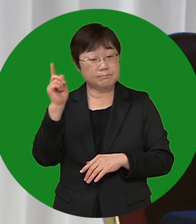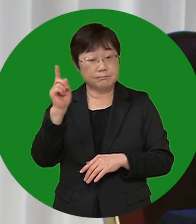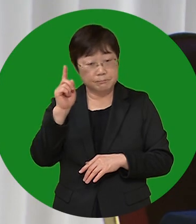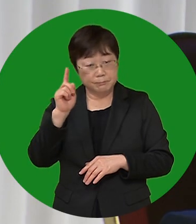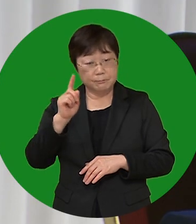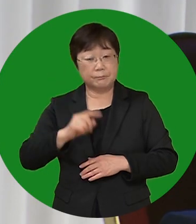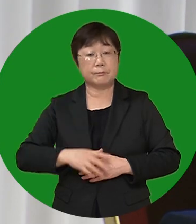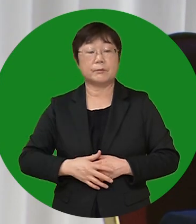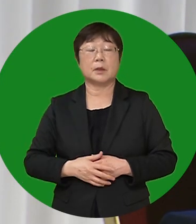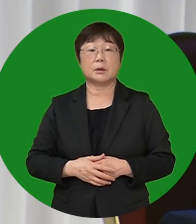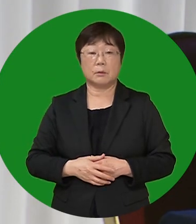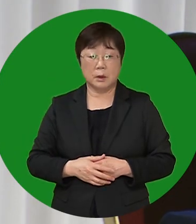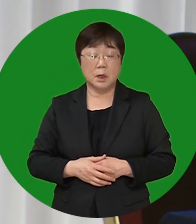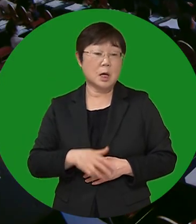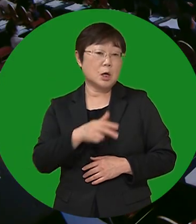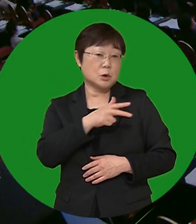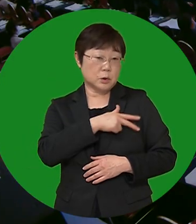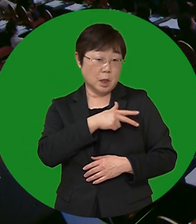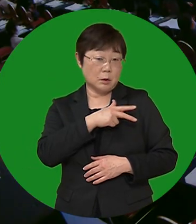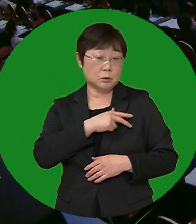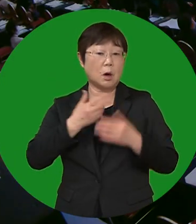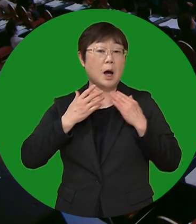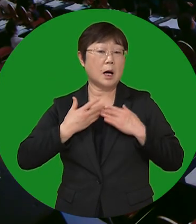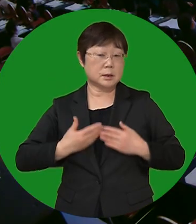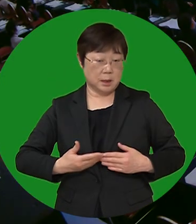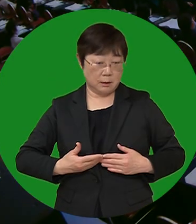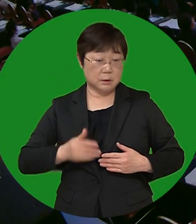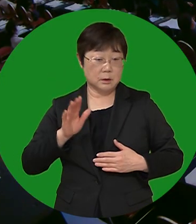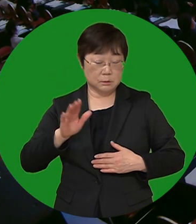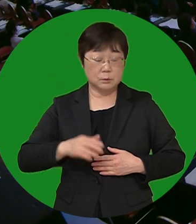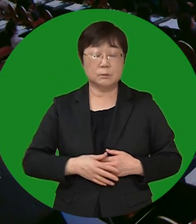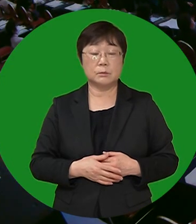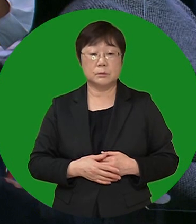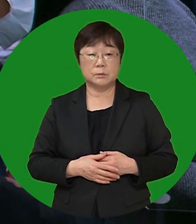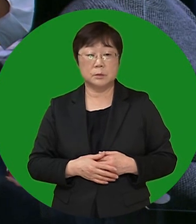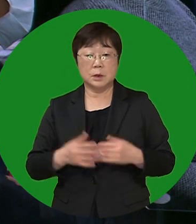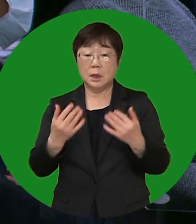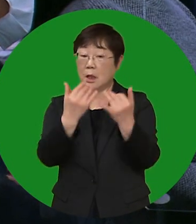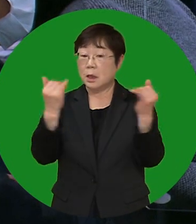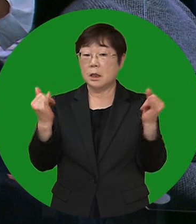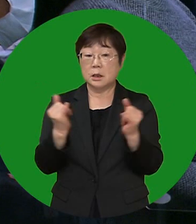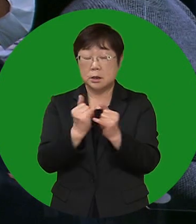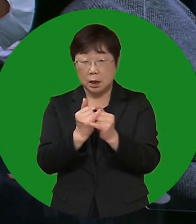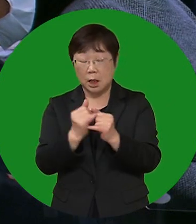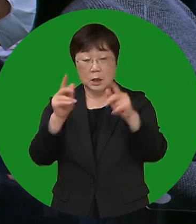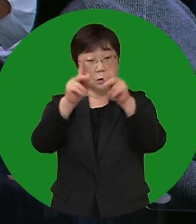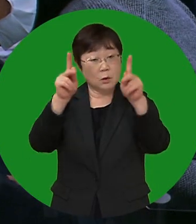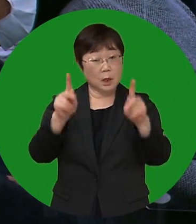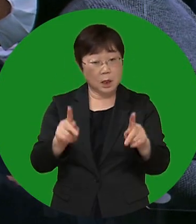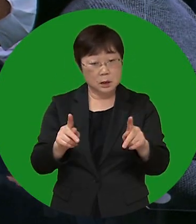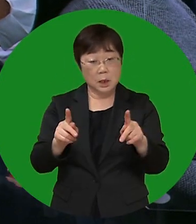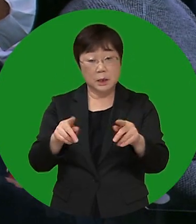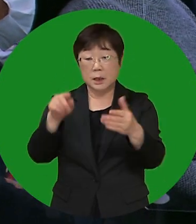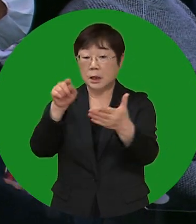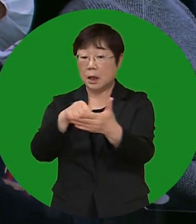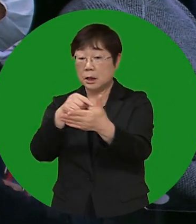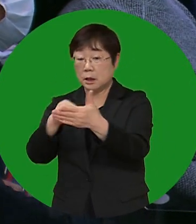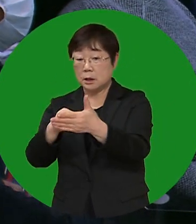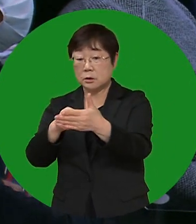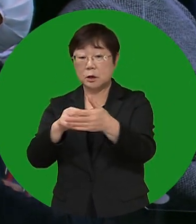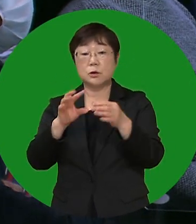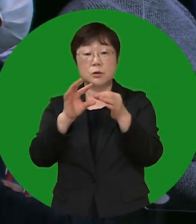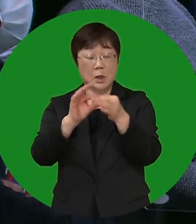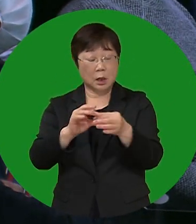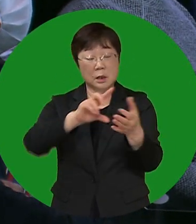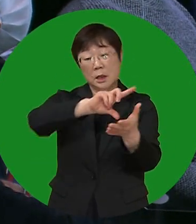最初に考えたのはスタッフの安全ですそして社会の難い解決